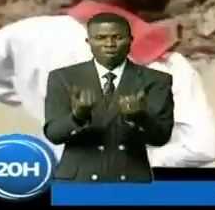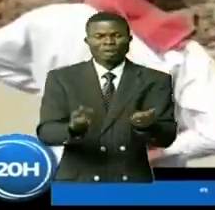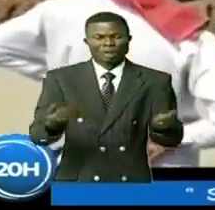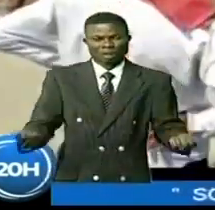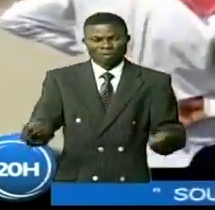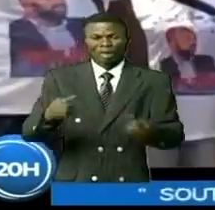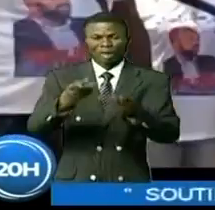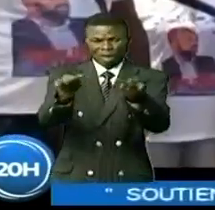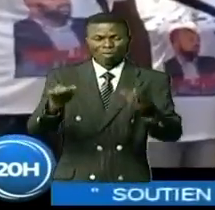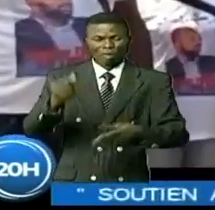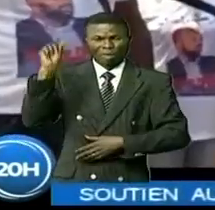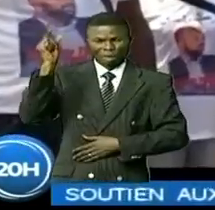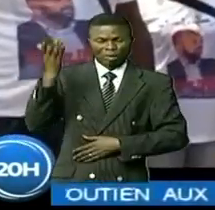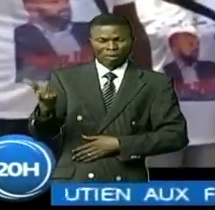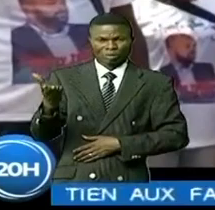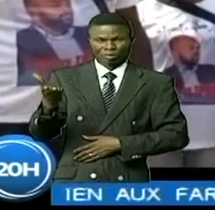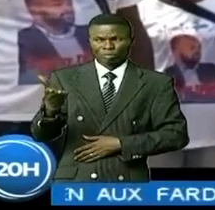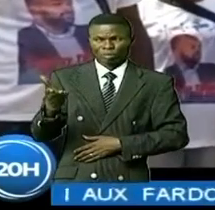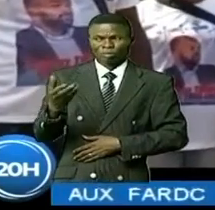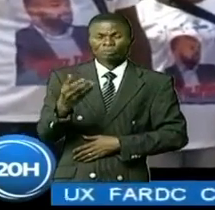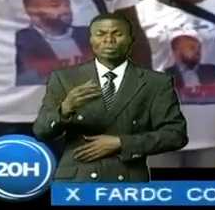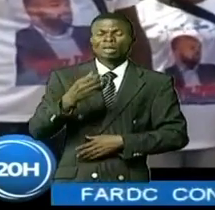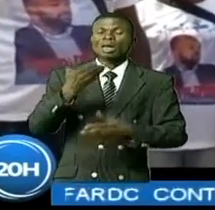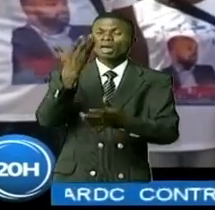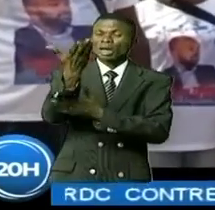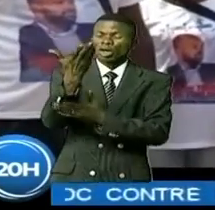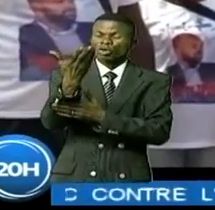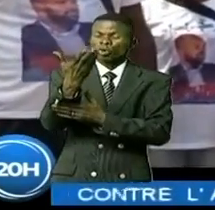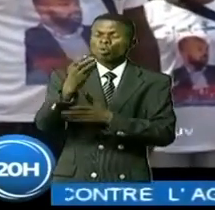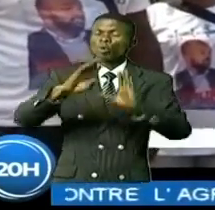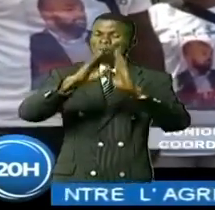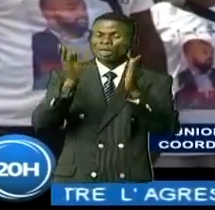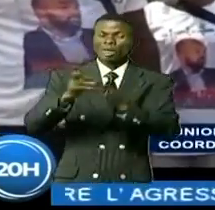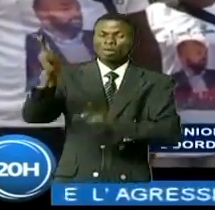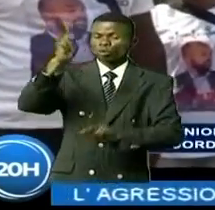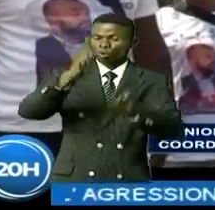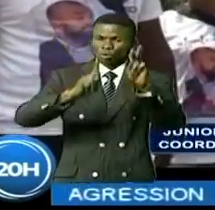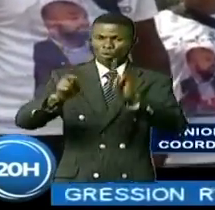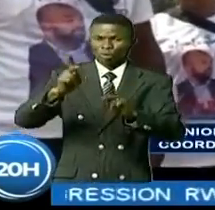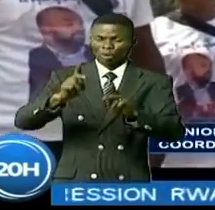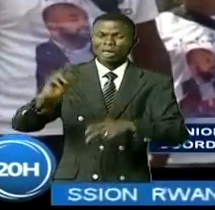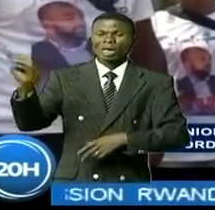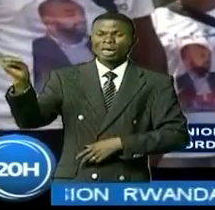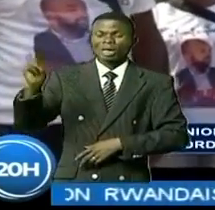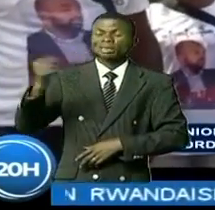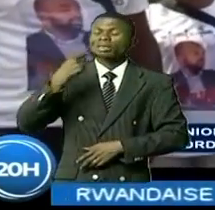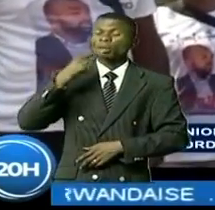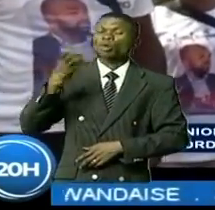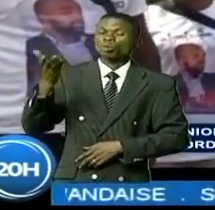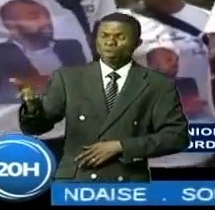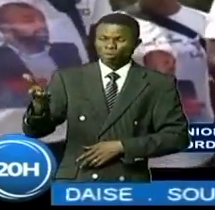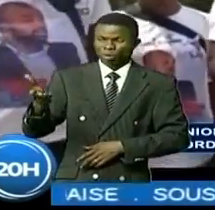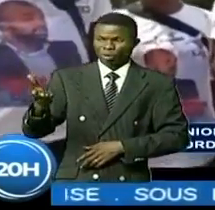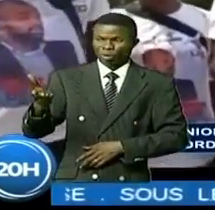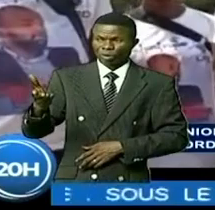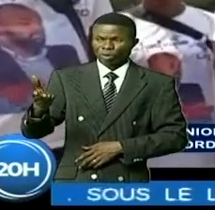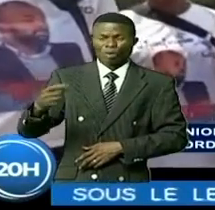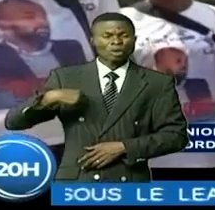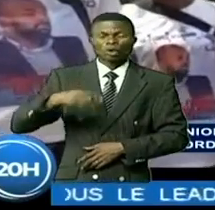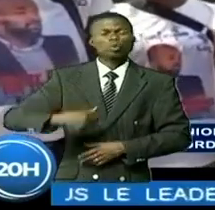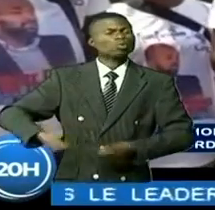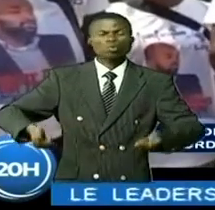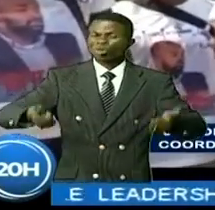dans les mines. Nous lançons un message fort à toute la population kasaïenne. Donc nous